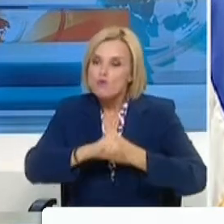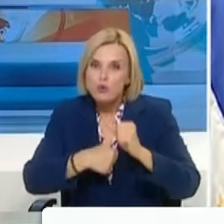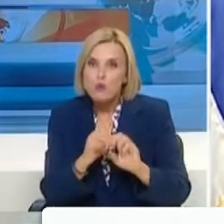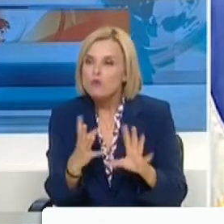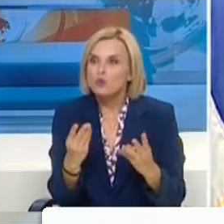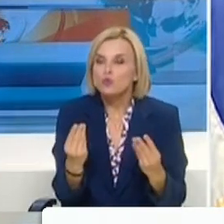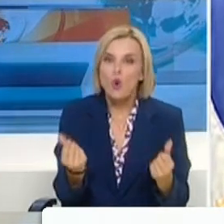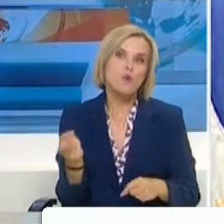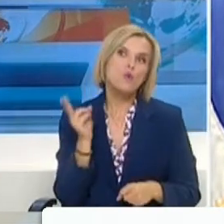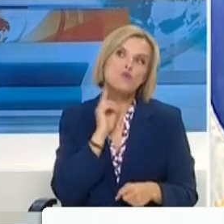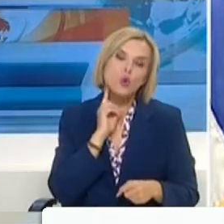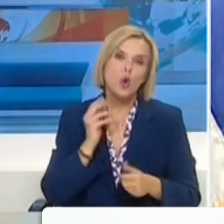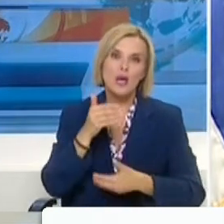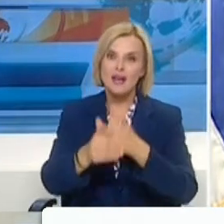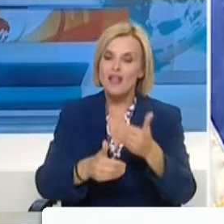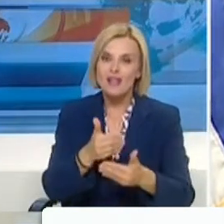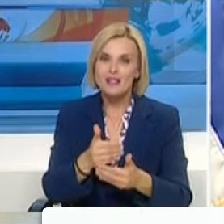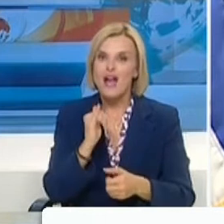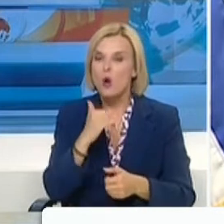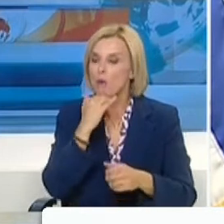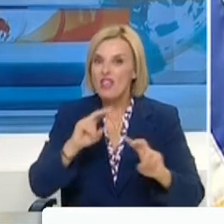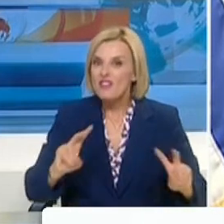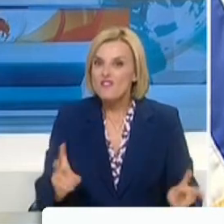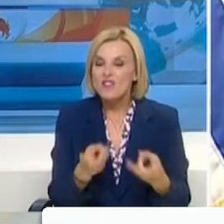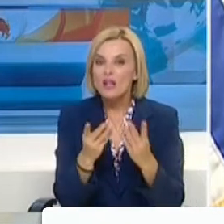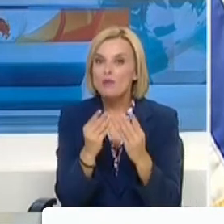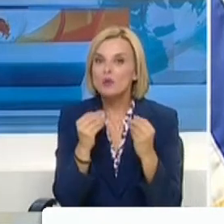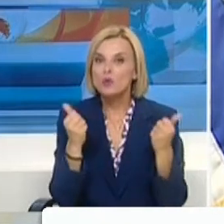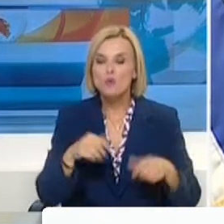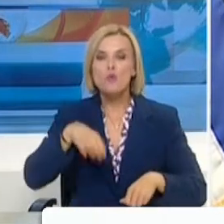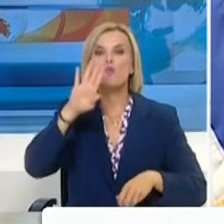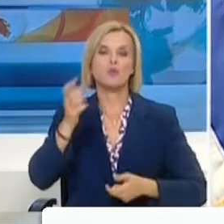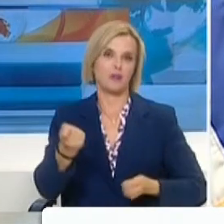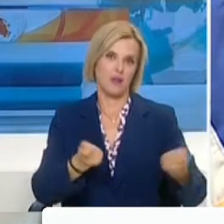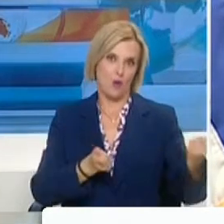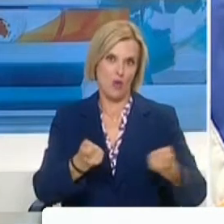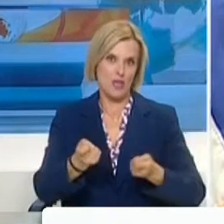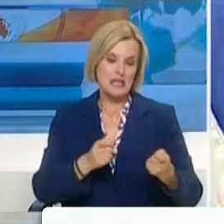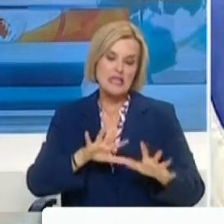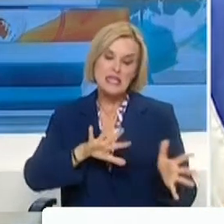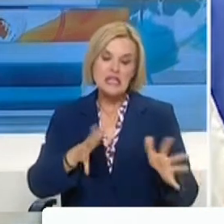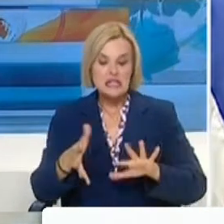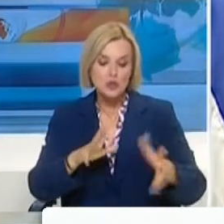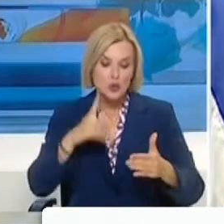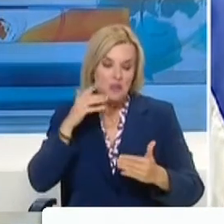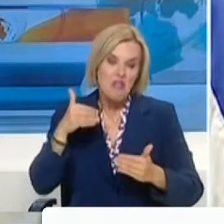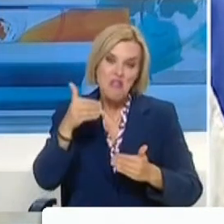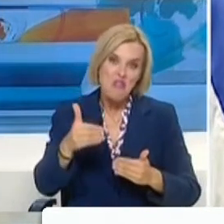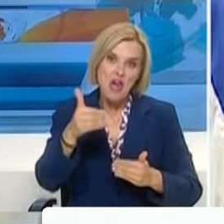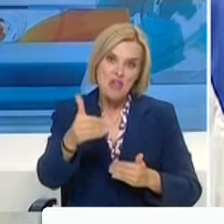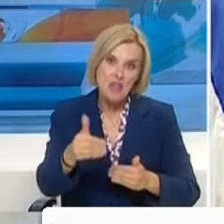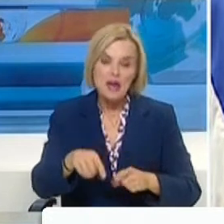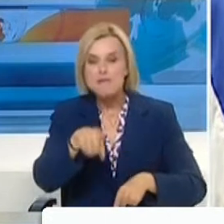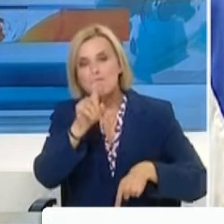συνένεσης. Ακόμα νομίζω δεν τα έχουν βρει και ούτε έχουν βγει κάποιες οδηγίες. Πιθανώς να δούμε τις επόμενες μέρες να επιτρέπονται κάποιες